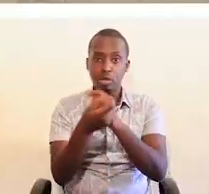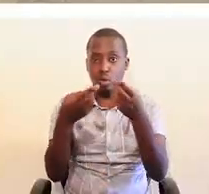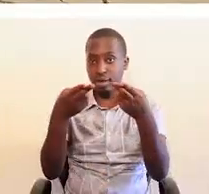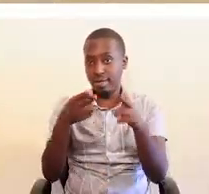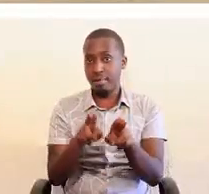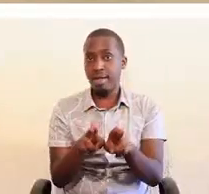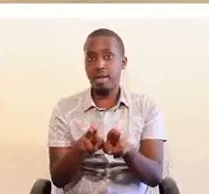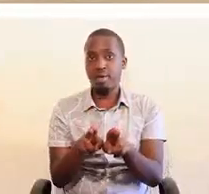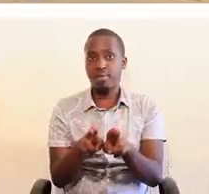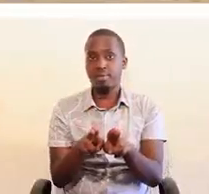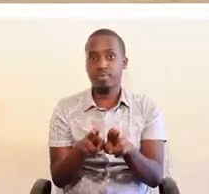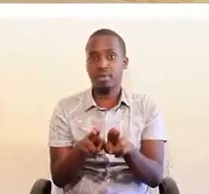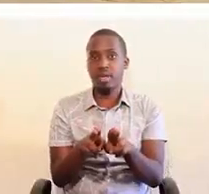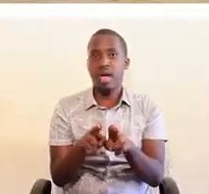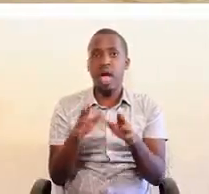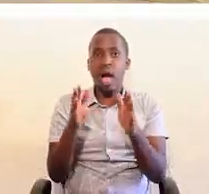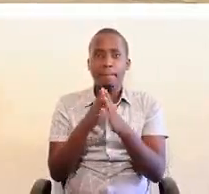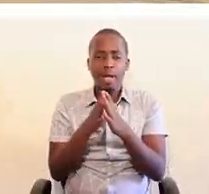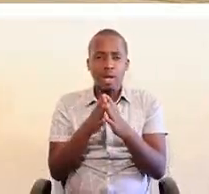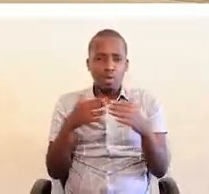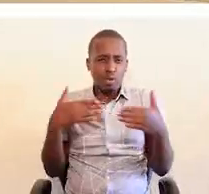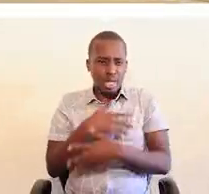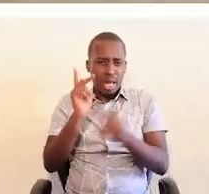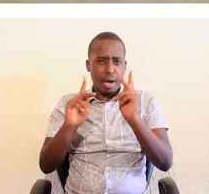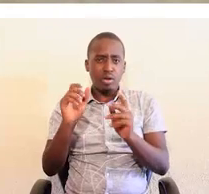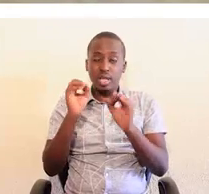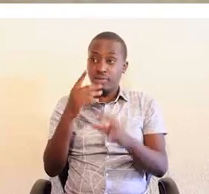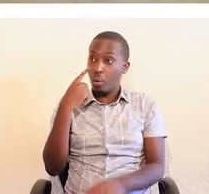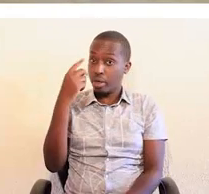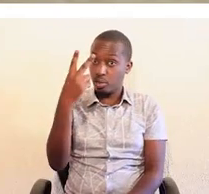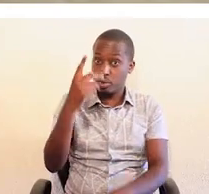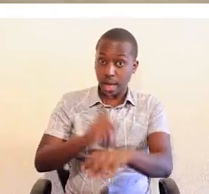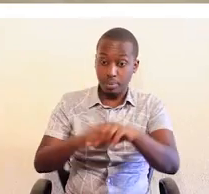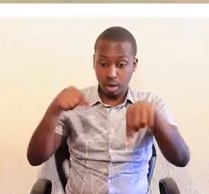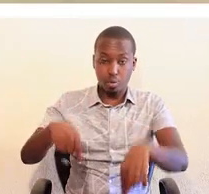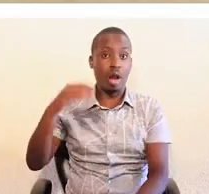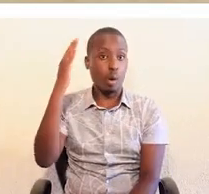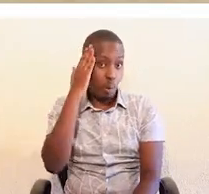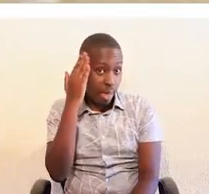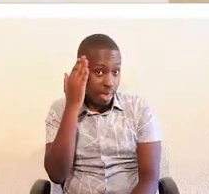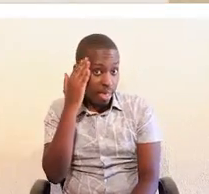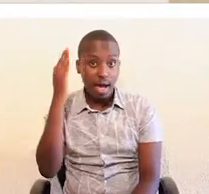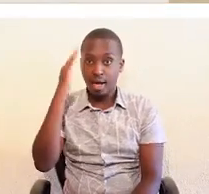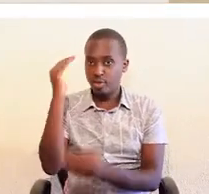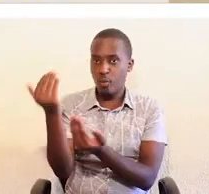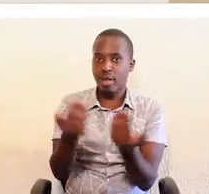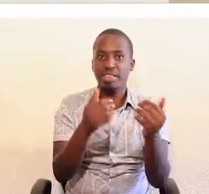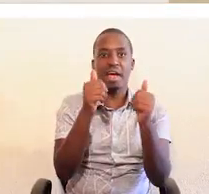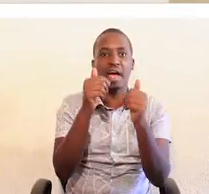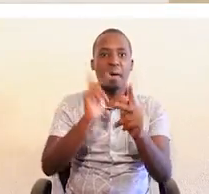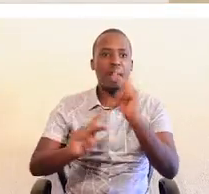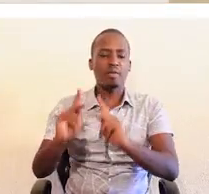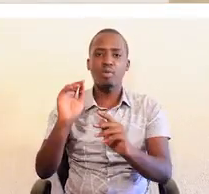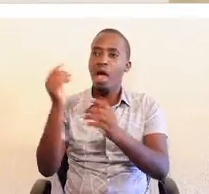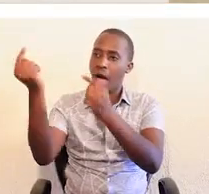izo mpinduka zabayeho no gutinyuka abantu nimba kubonye kabiri hano arakumenya asigaye azi no